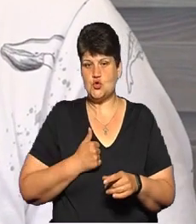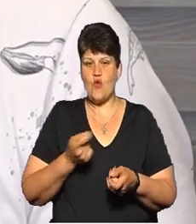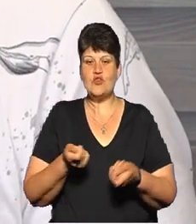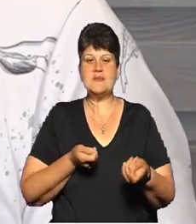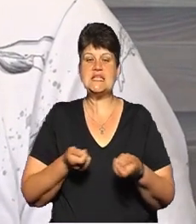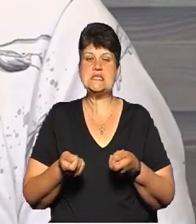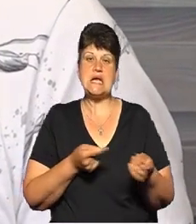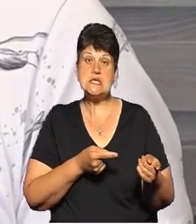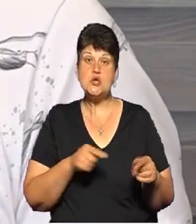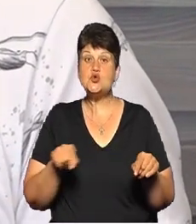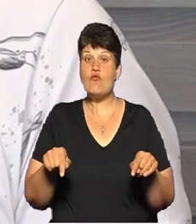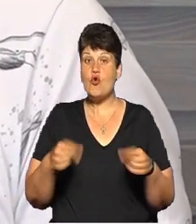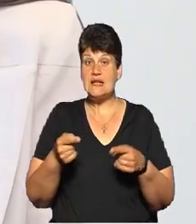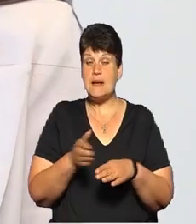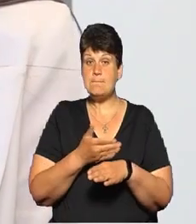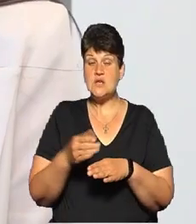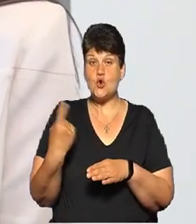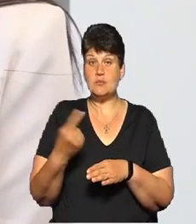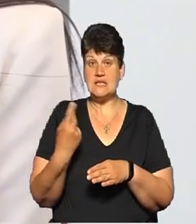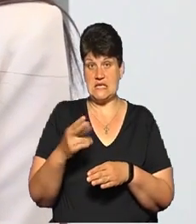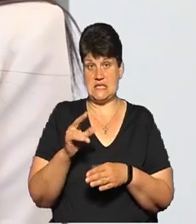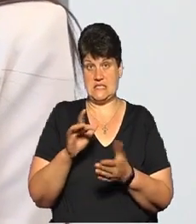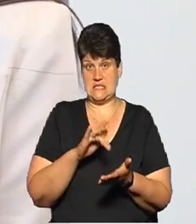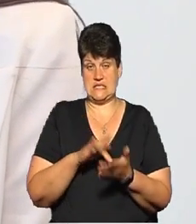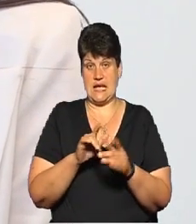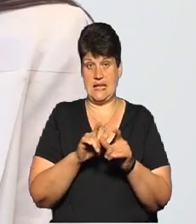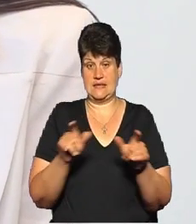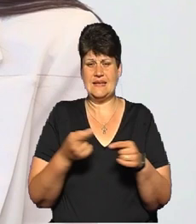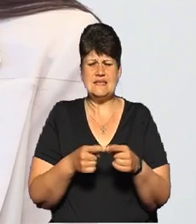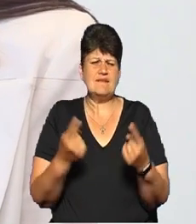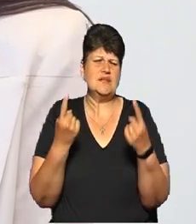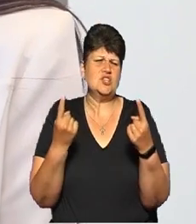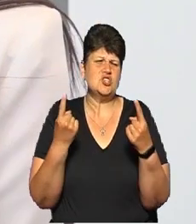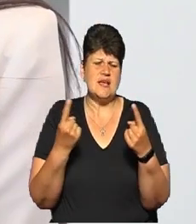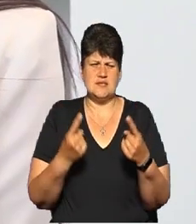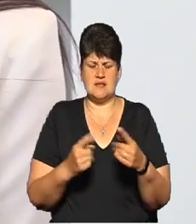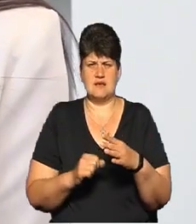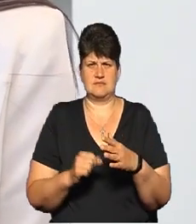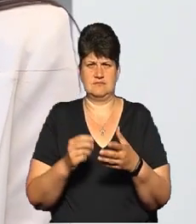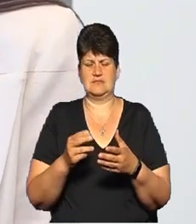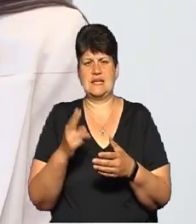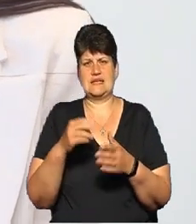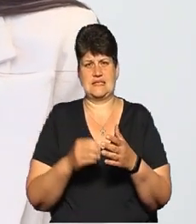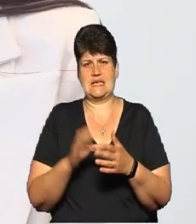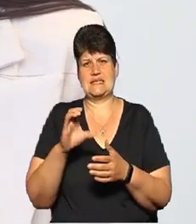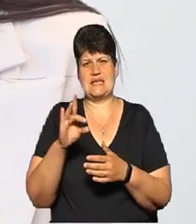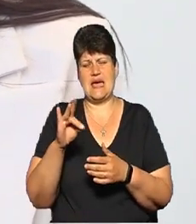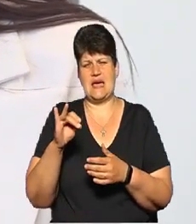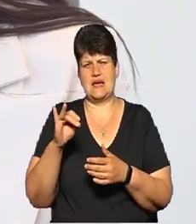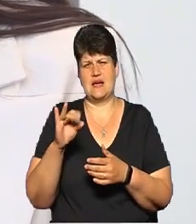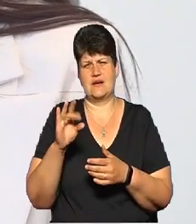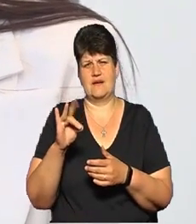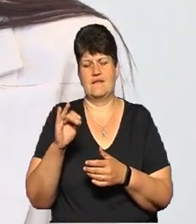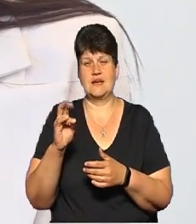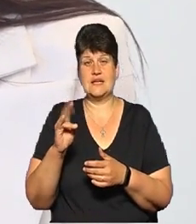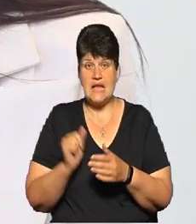адміністрацією, створити такий міжобласний дата-центр. Це створення величезної серверної бази, куди органи місцевого самоврядування, обласні